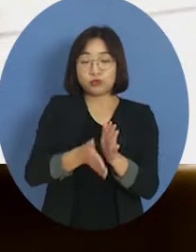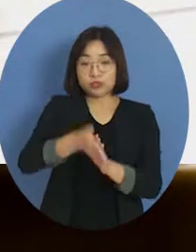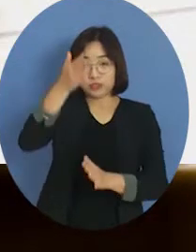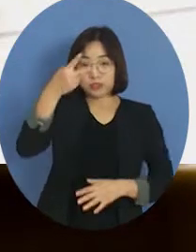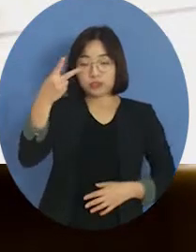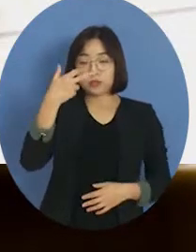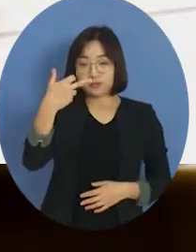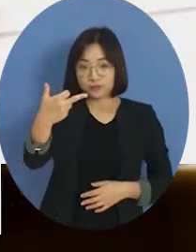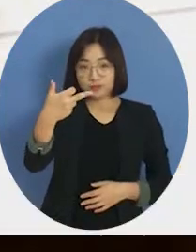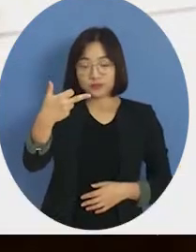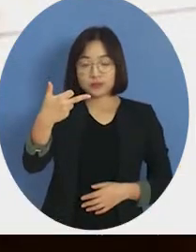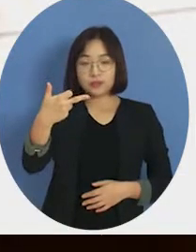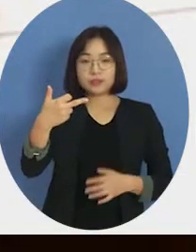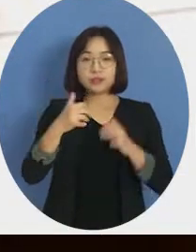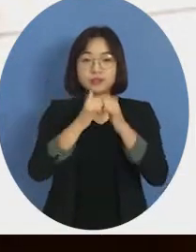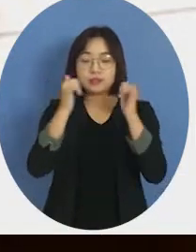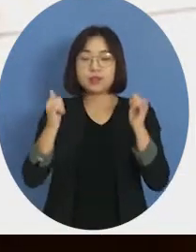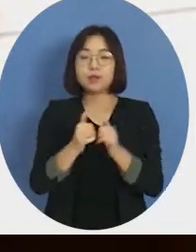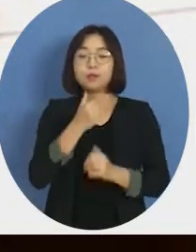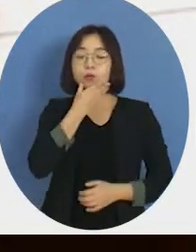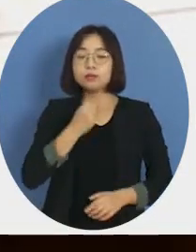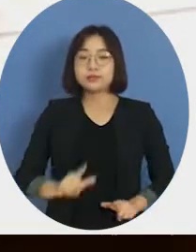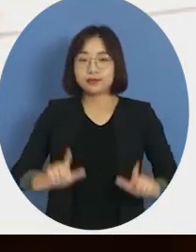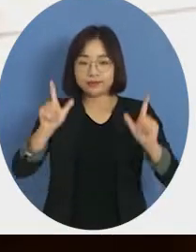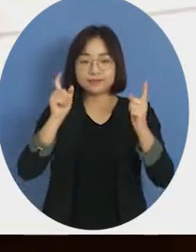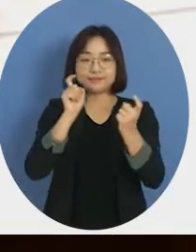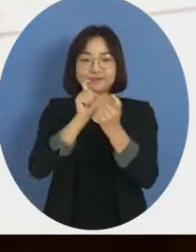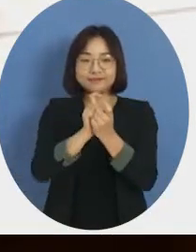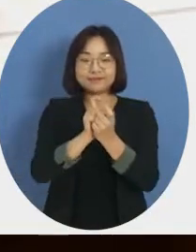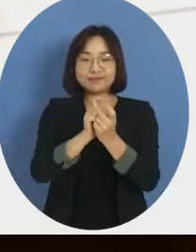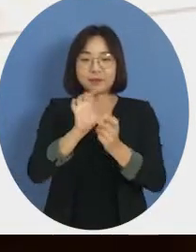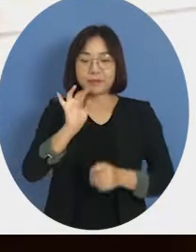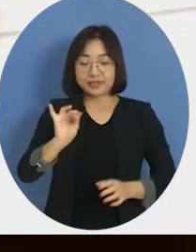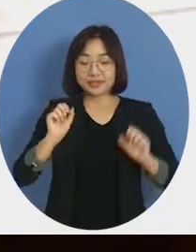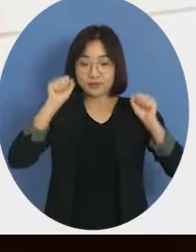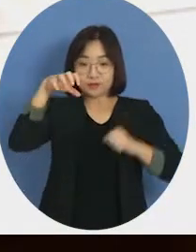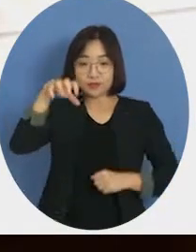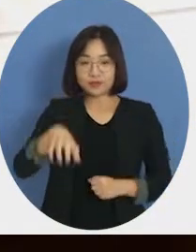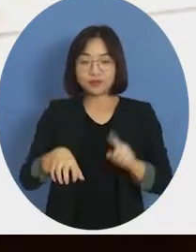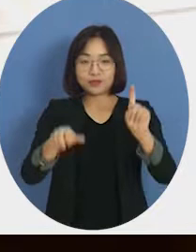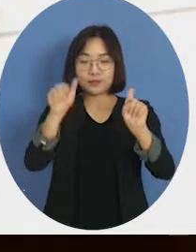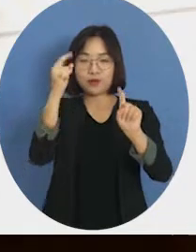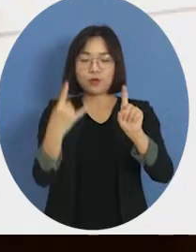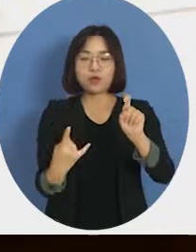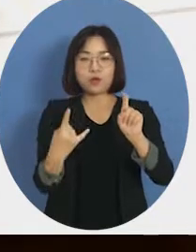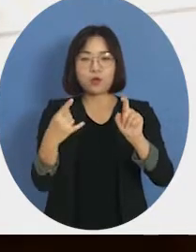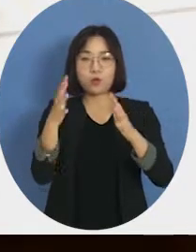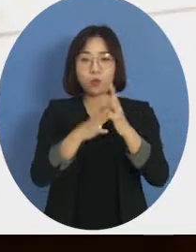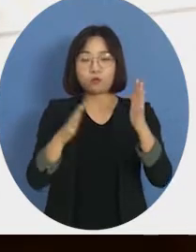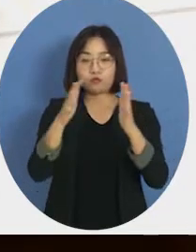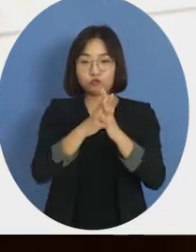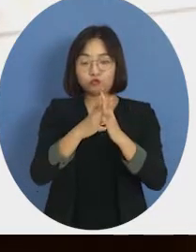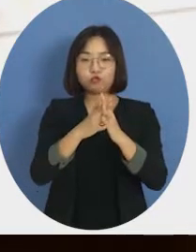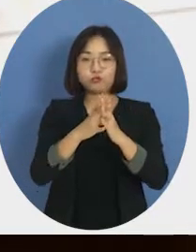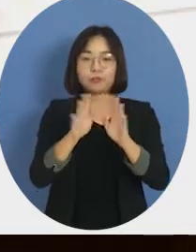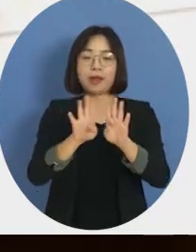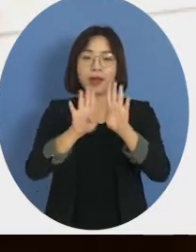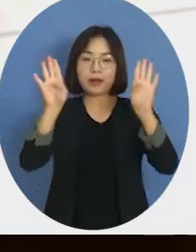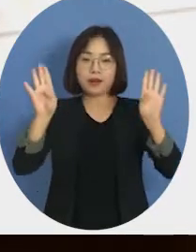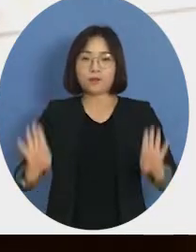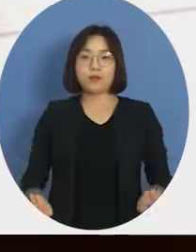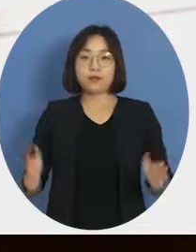공주시가 2017년 사회복지날을 기념해 지난 18일 백제체육관에서 제11회 공주복지박람회를